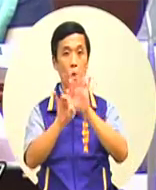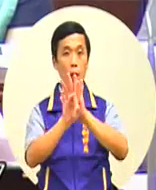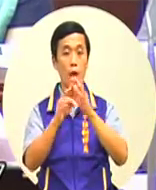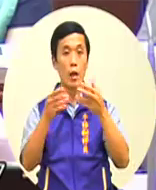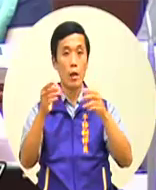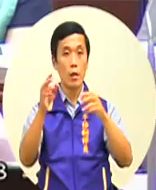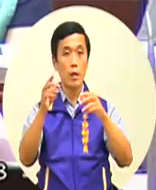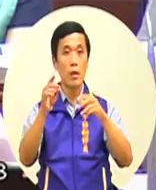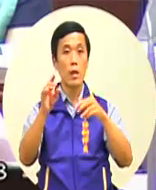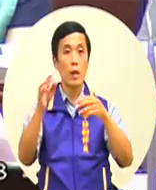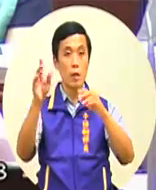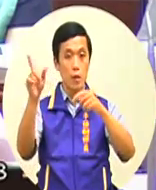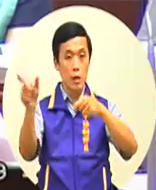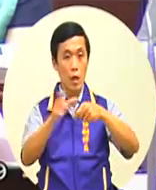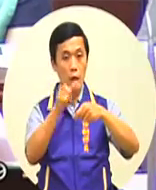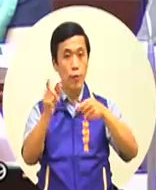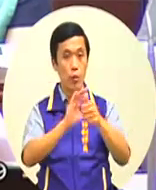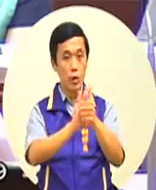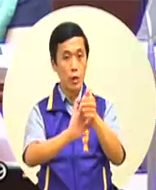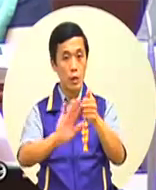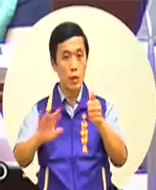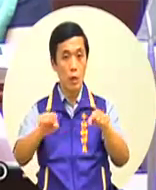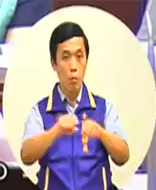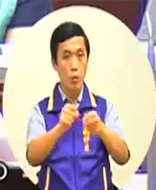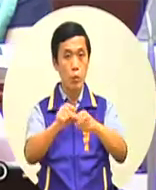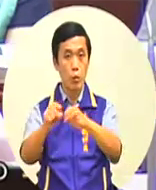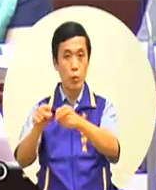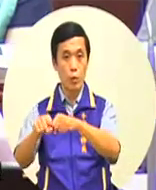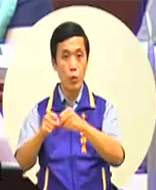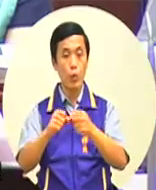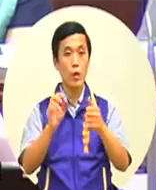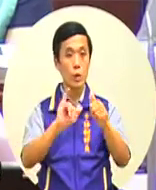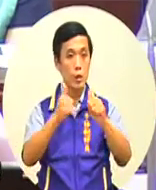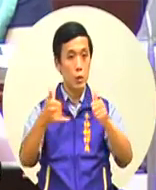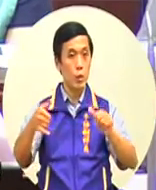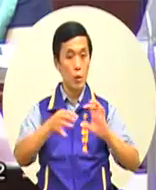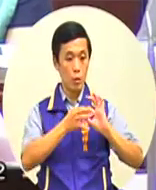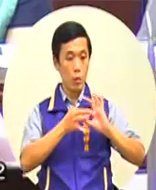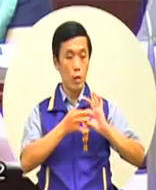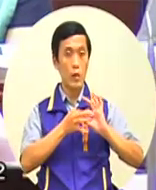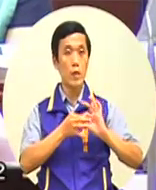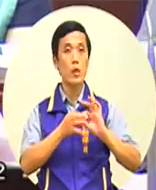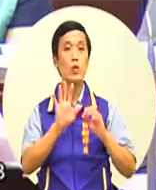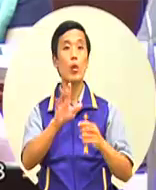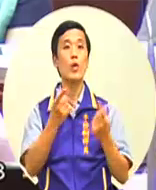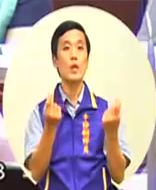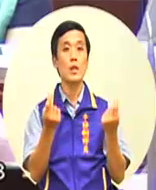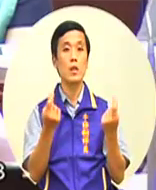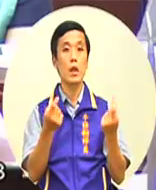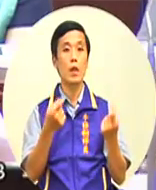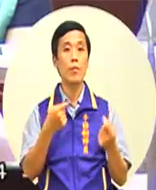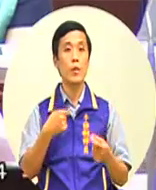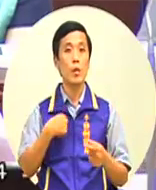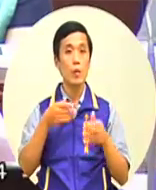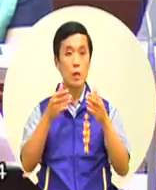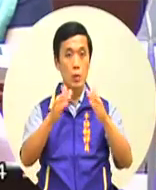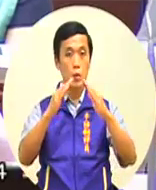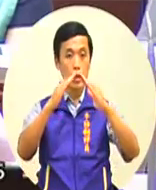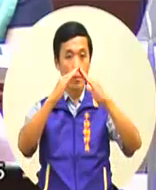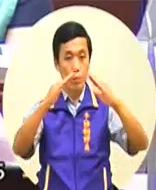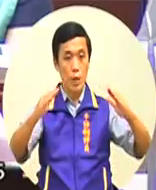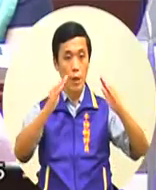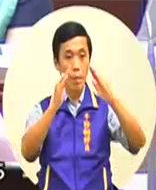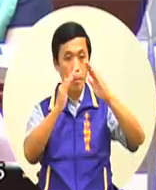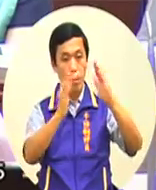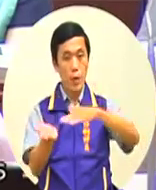造成灾损，那也是议员也非常的关心。那我们相关的这个倒塌的凉亭，相关的一